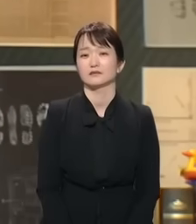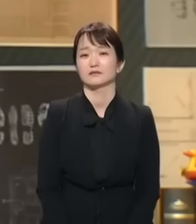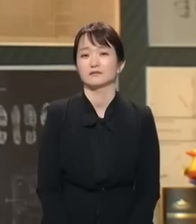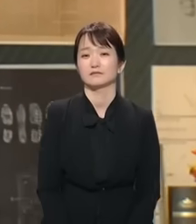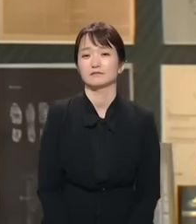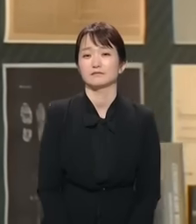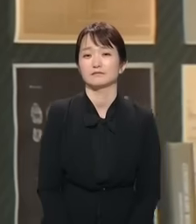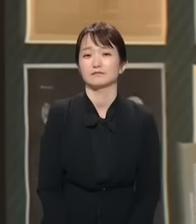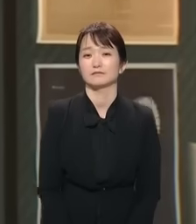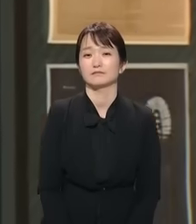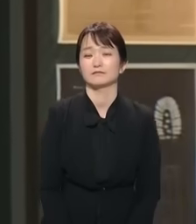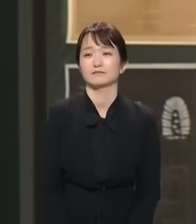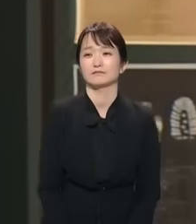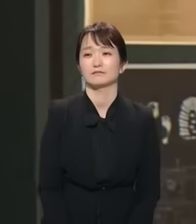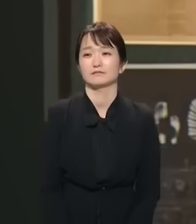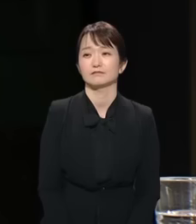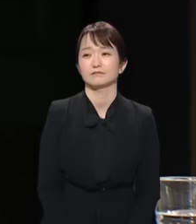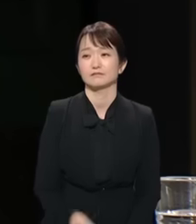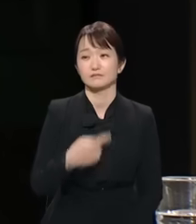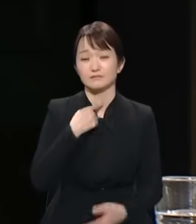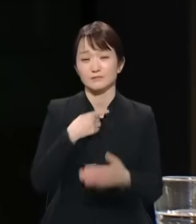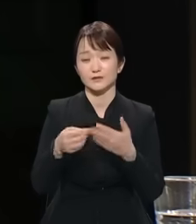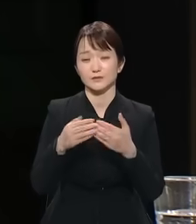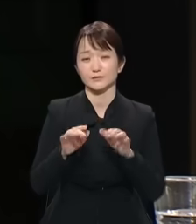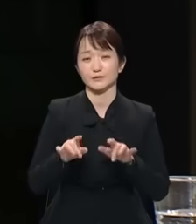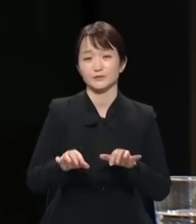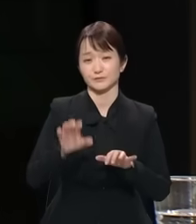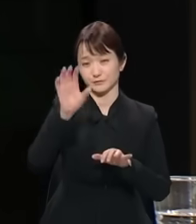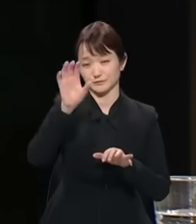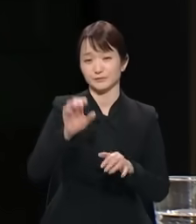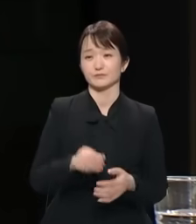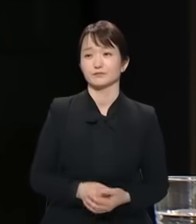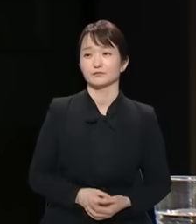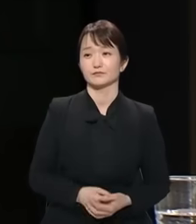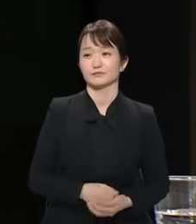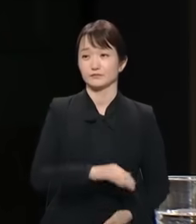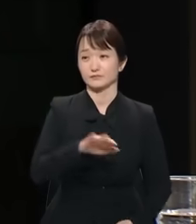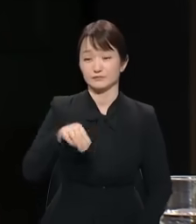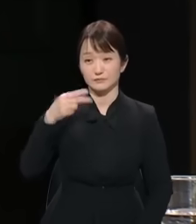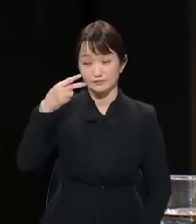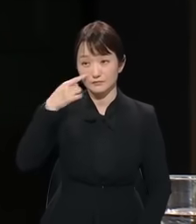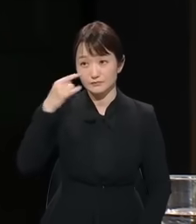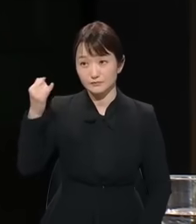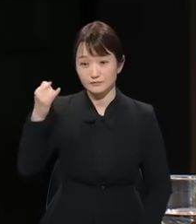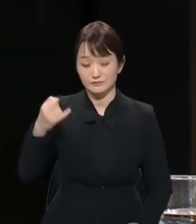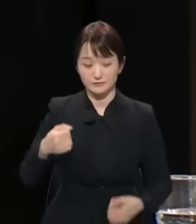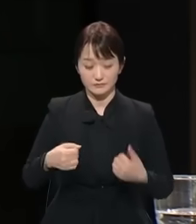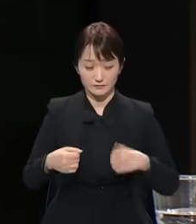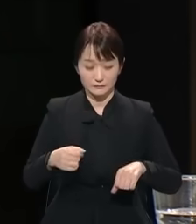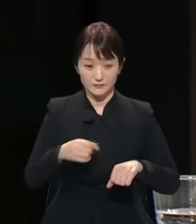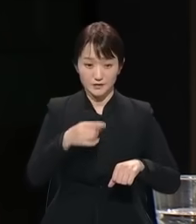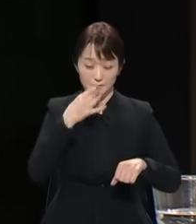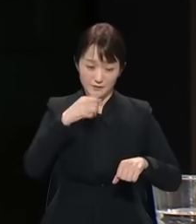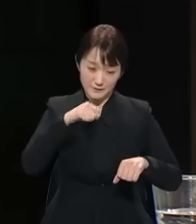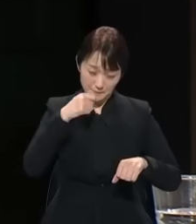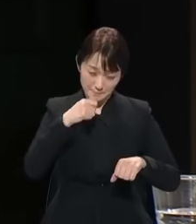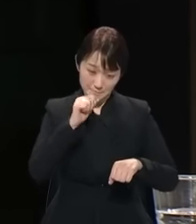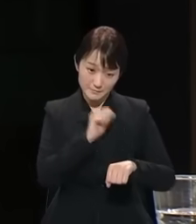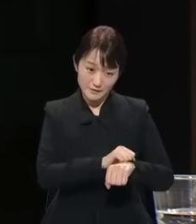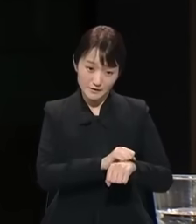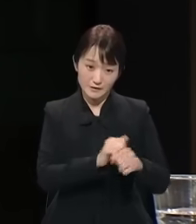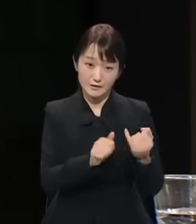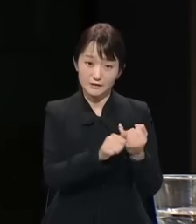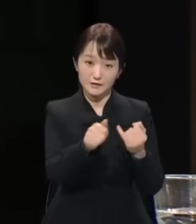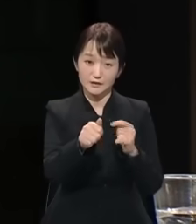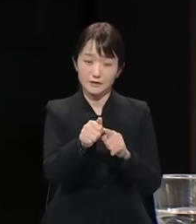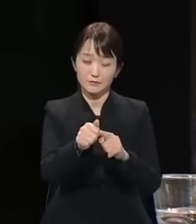가족 여러분들은요? 그런데 경험들을 많이 나눠주고 계신데요. 유리바다님, 저희 시어머니도요. 우리 애가 밥 잘 먹으니까 입 짧은 남편 말고